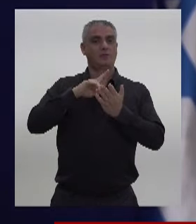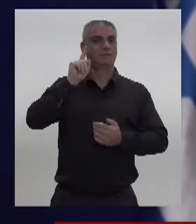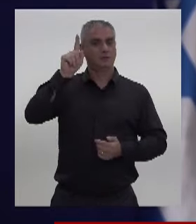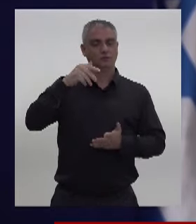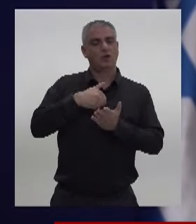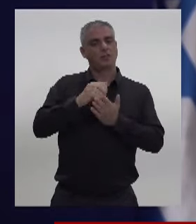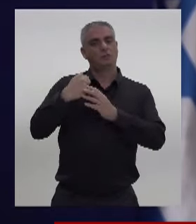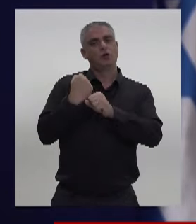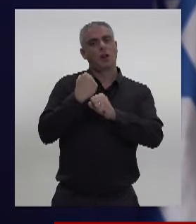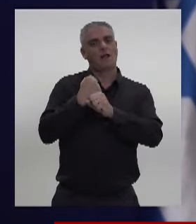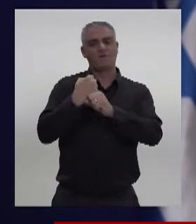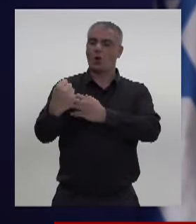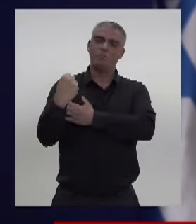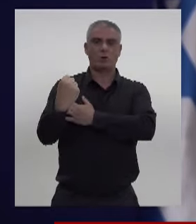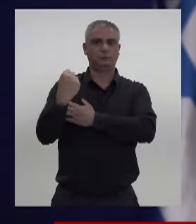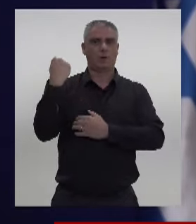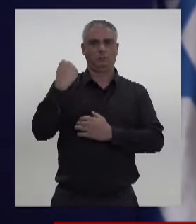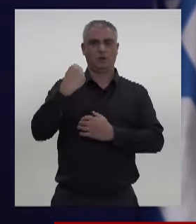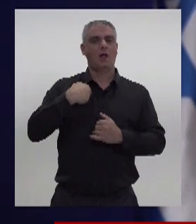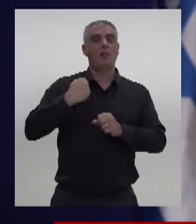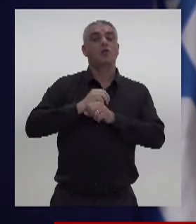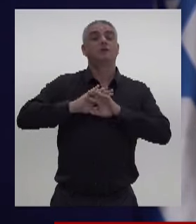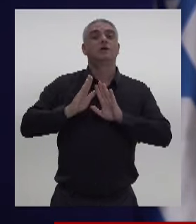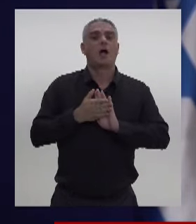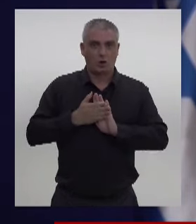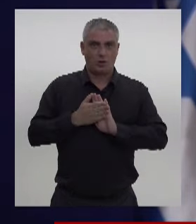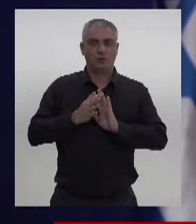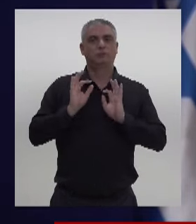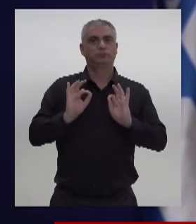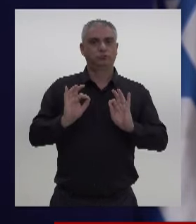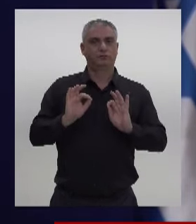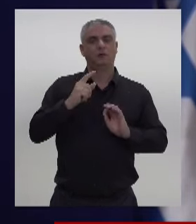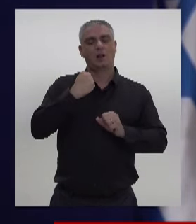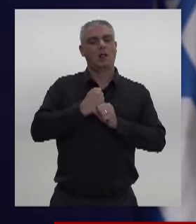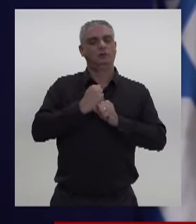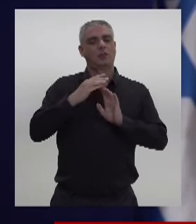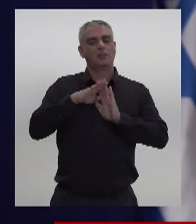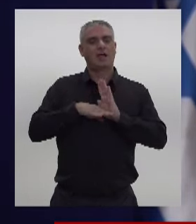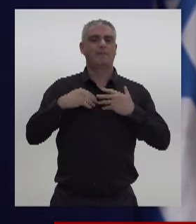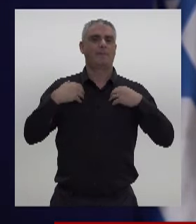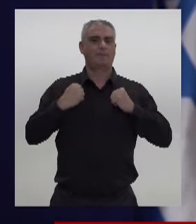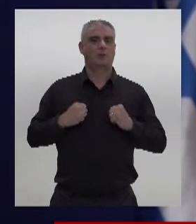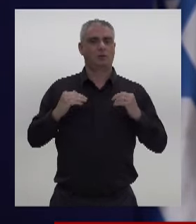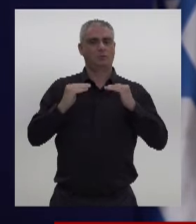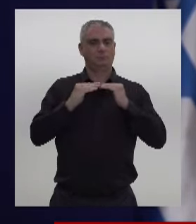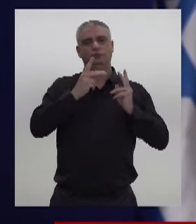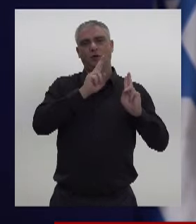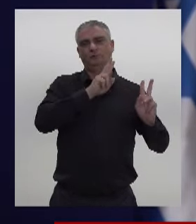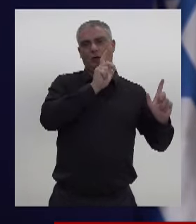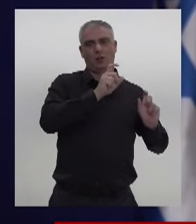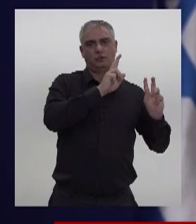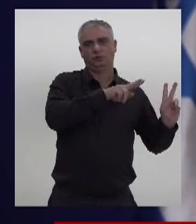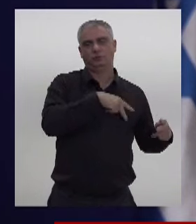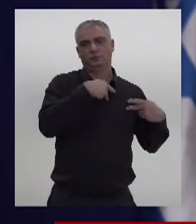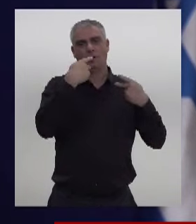נמשיך לפעול בעוצמה אנחנו נעשה הכל עלמנת לייצר את התנאים הביטחוניים שיאפשרו לתושבים